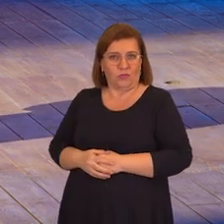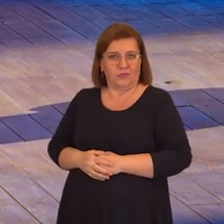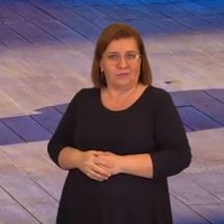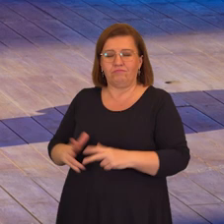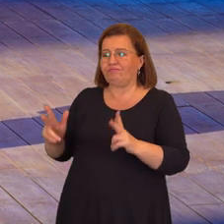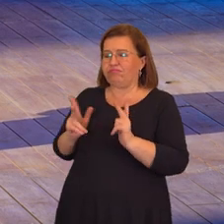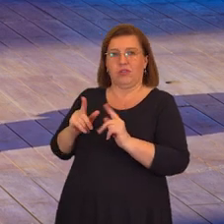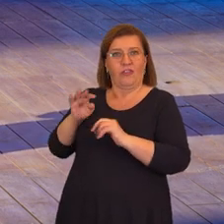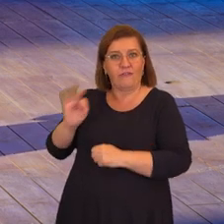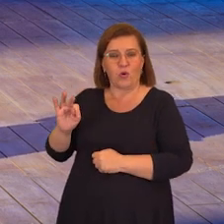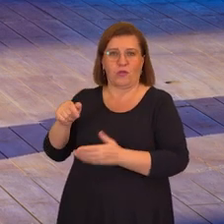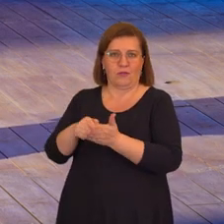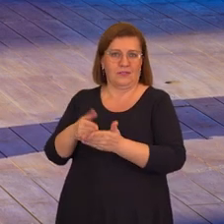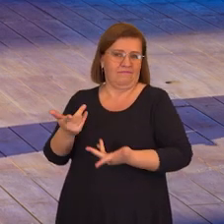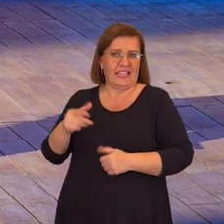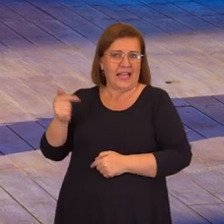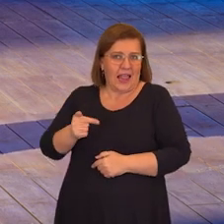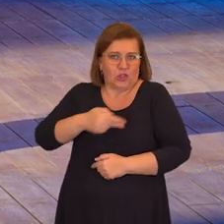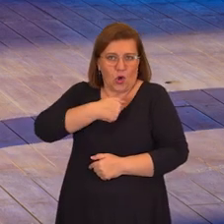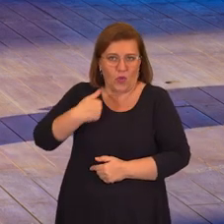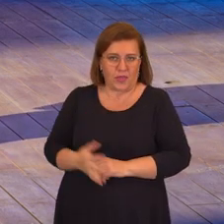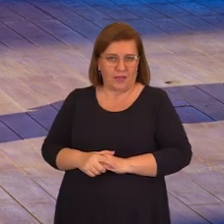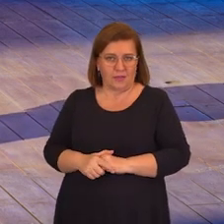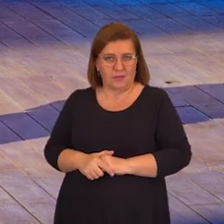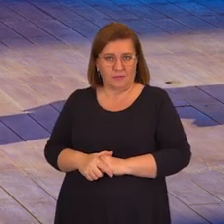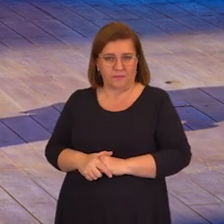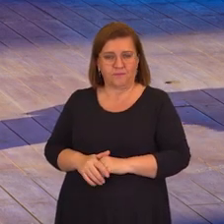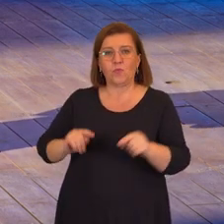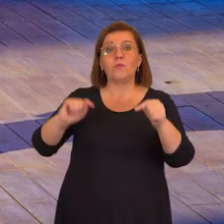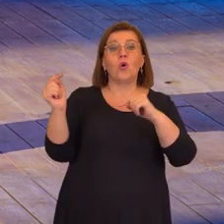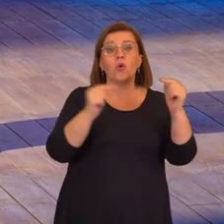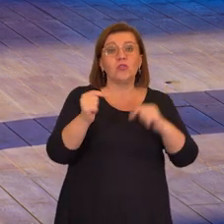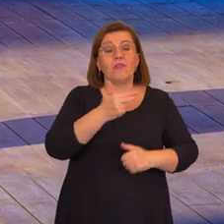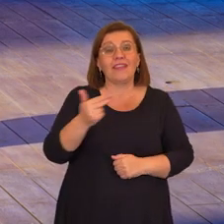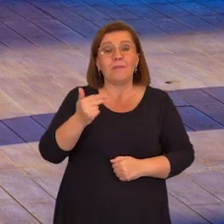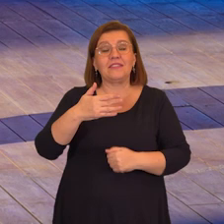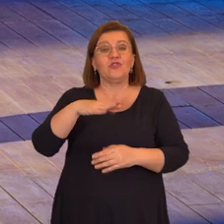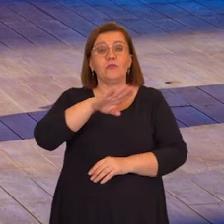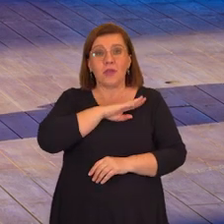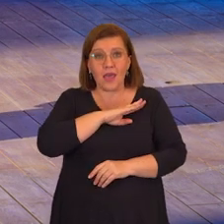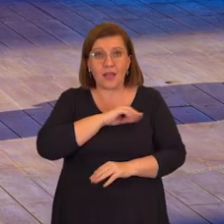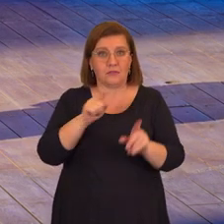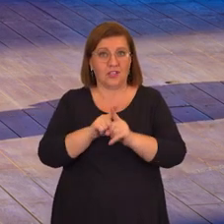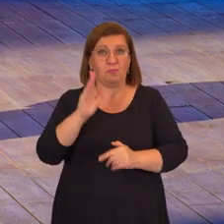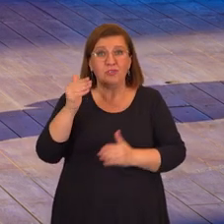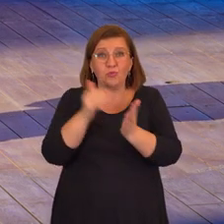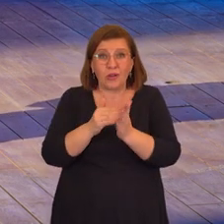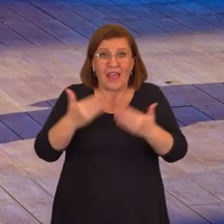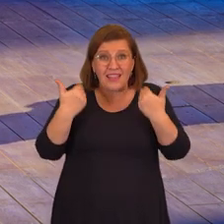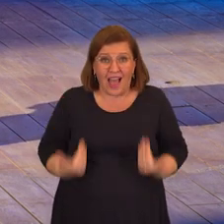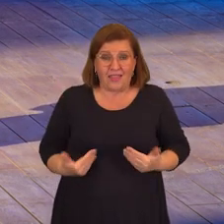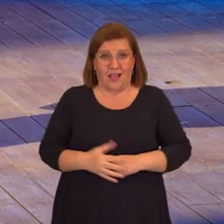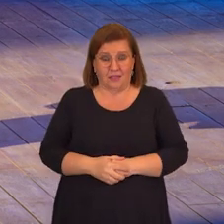nas. Rozmowa czy refleksja na temat śmierci będzie również potrzebna nam.